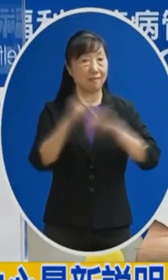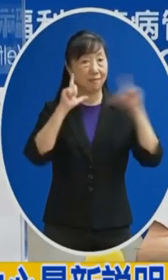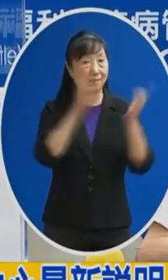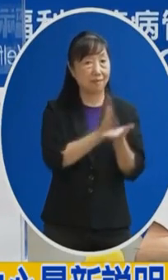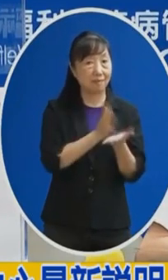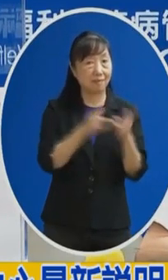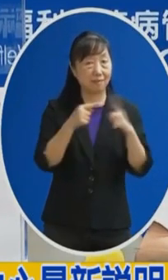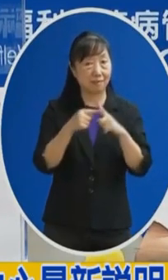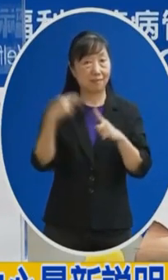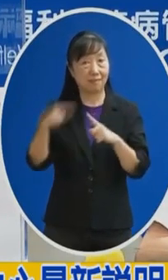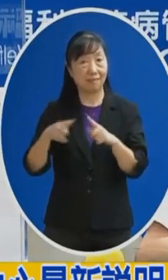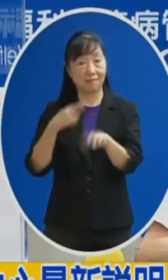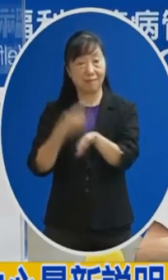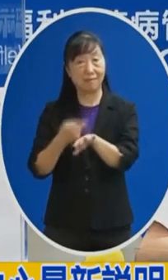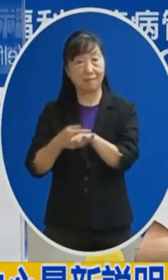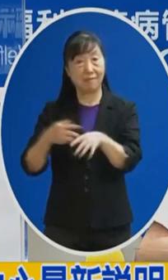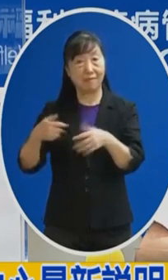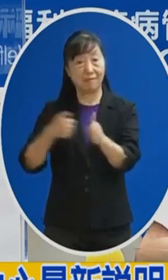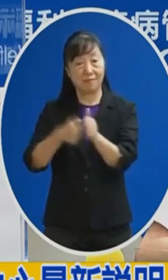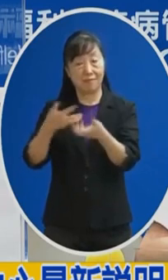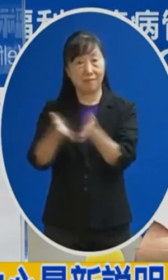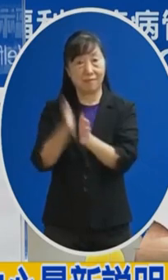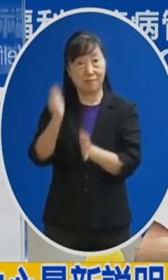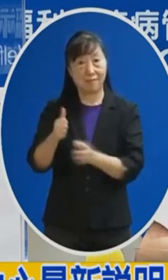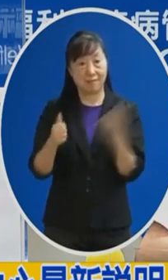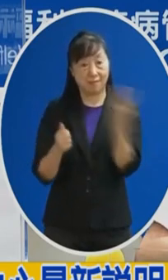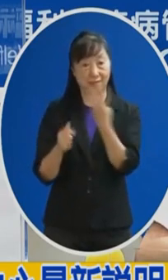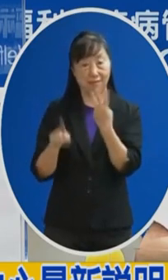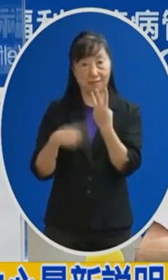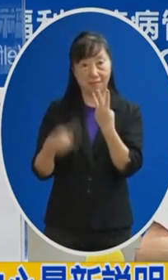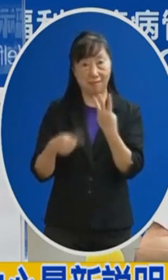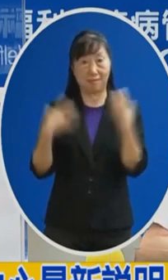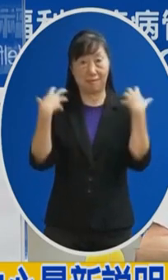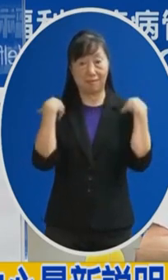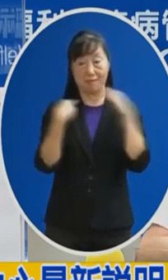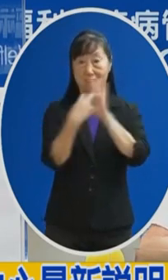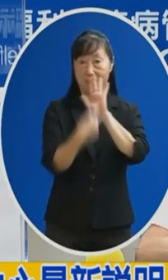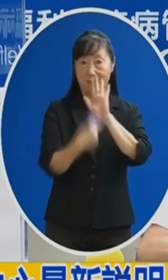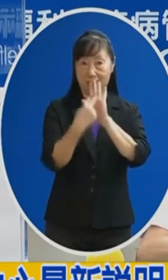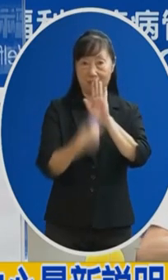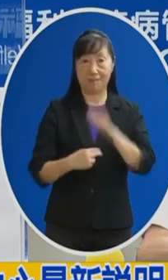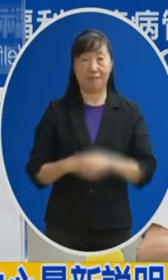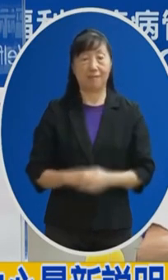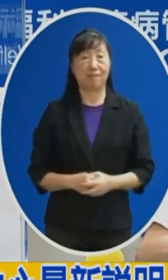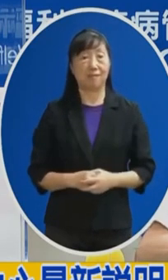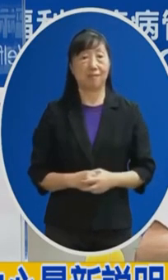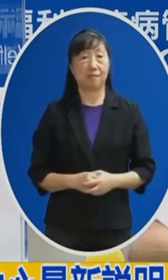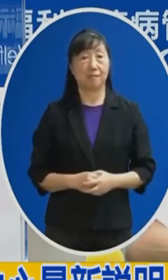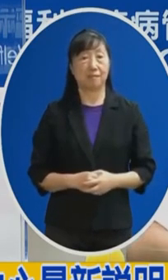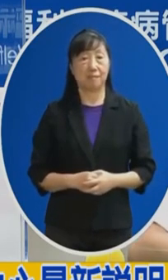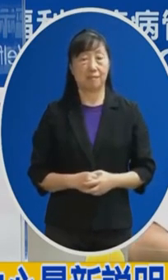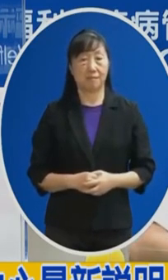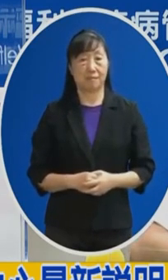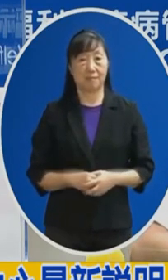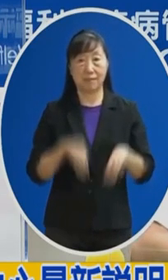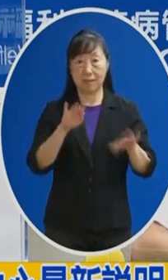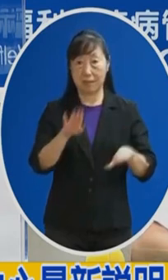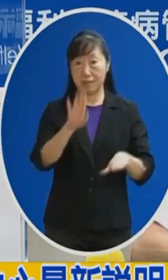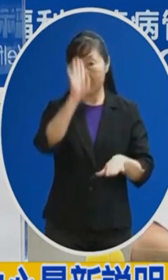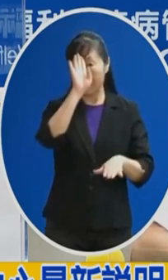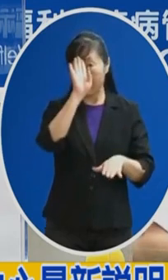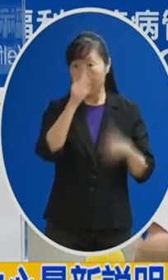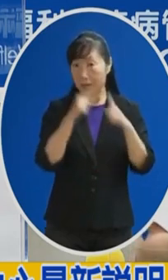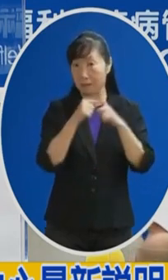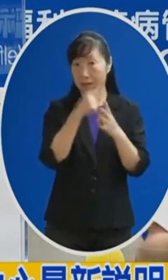发言人还有罗副组长，要我们三位一起来跟大家做一些说明。那今天的这个病例